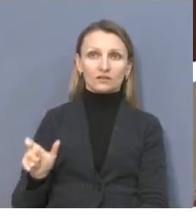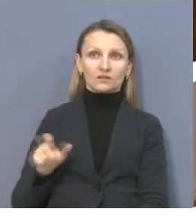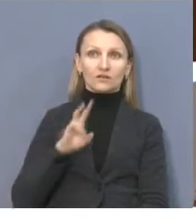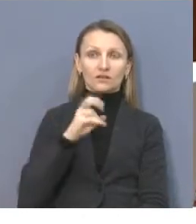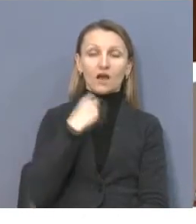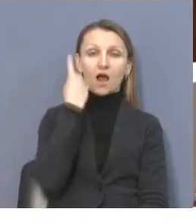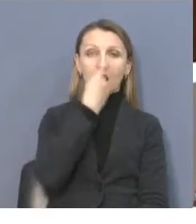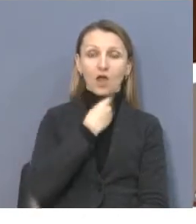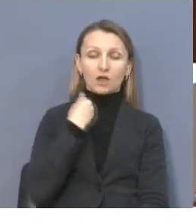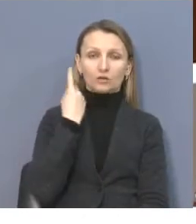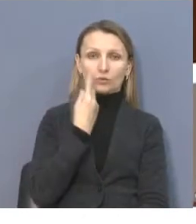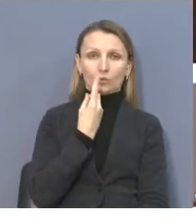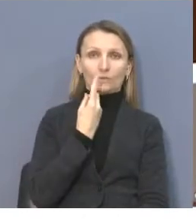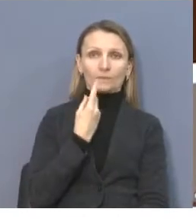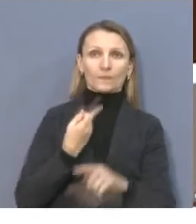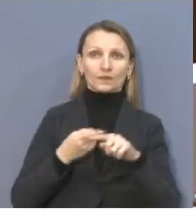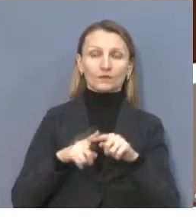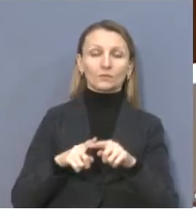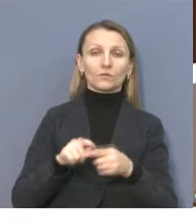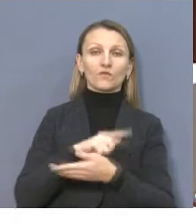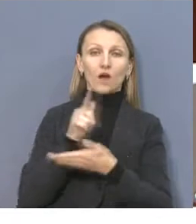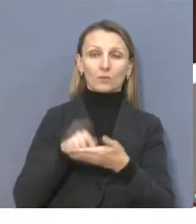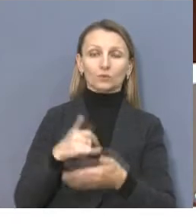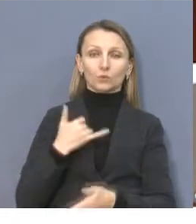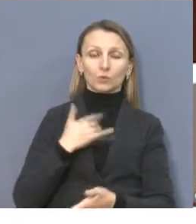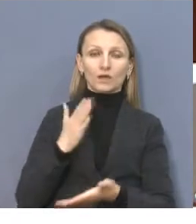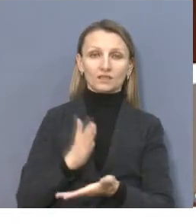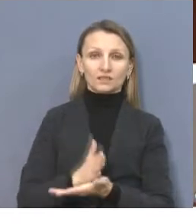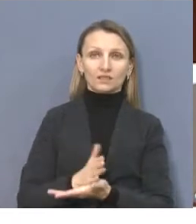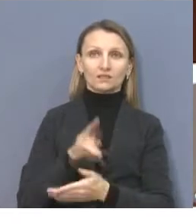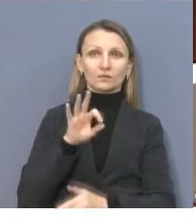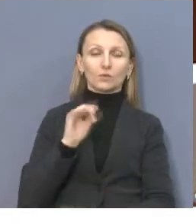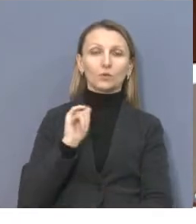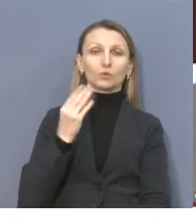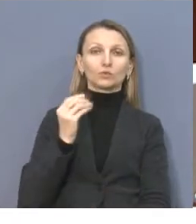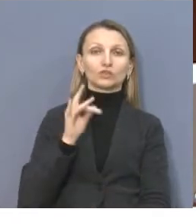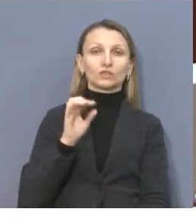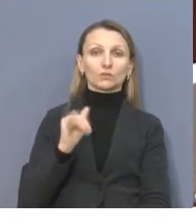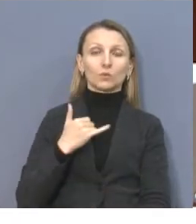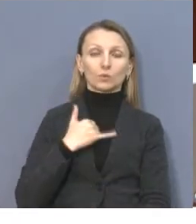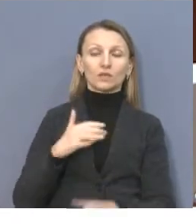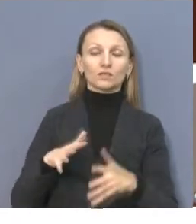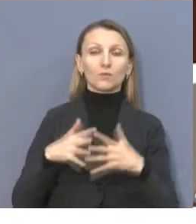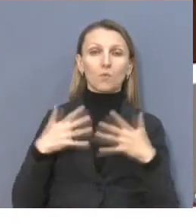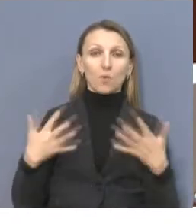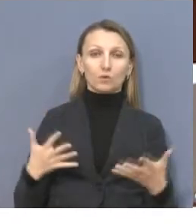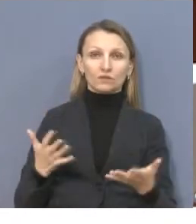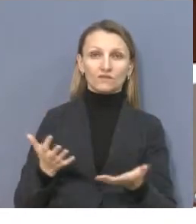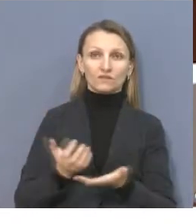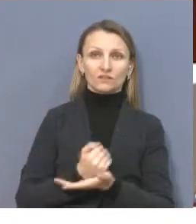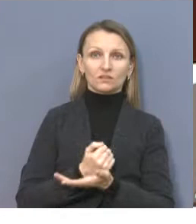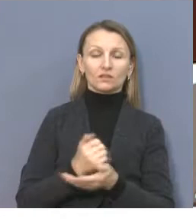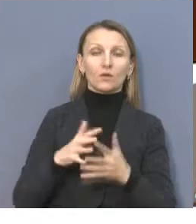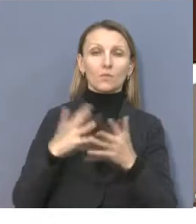поэтому вот у нас эти вопросы есть но по ущербу конечно вот здесь у нас больше вышел на уровне 1